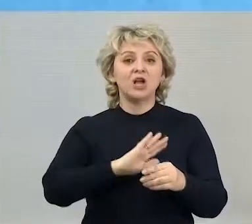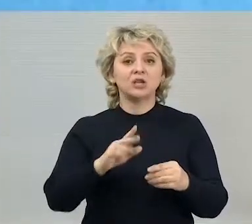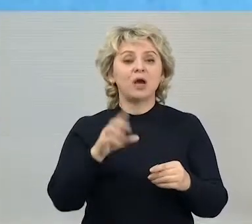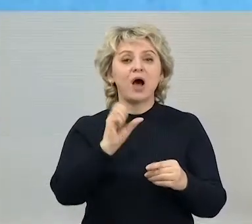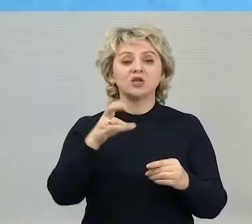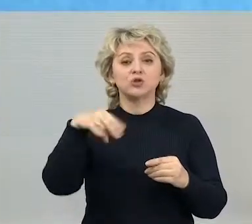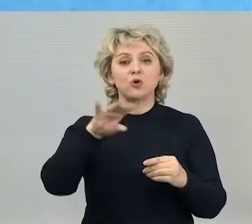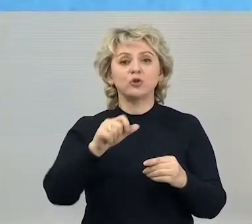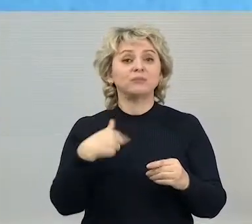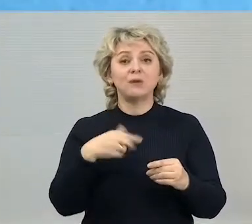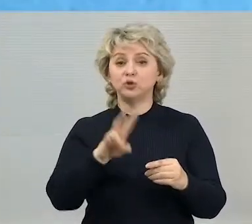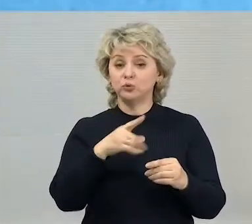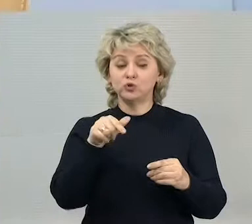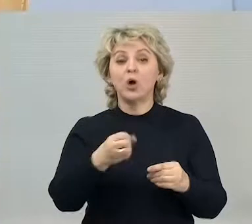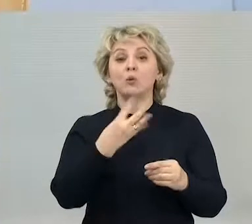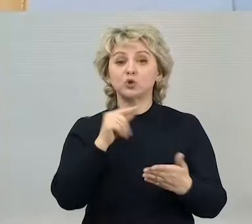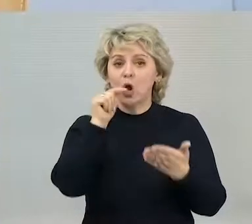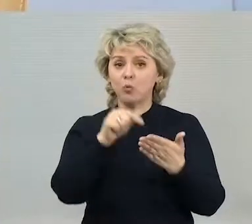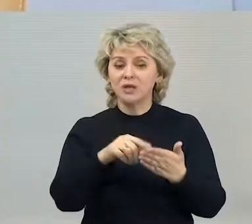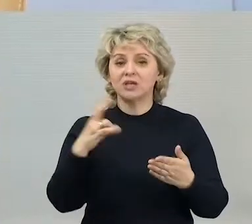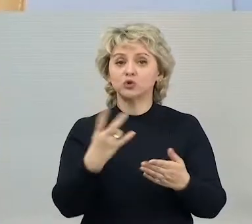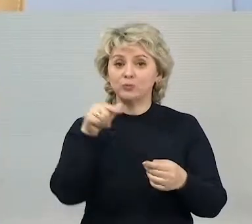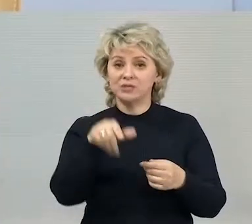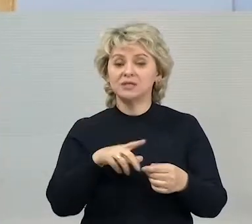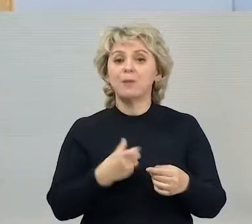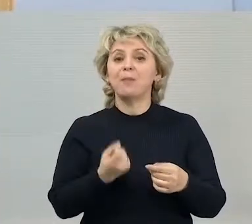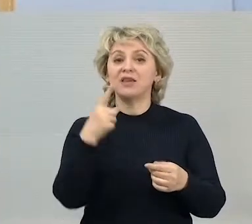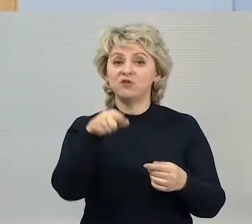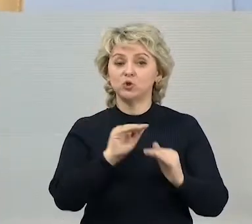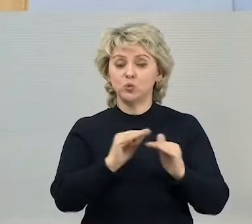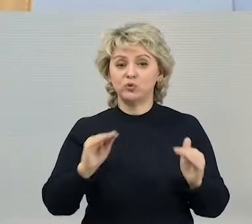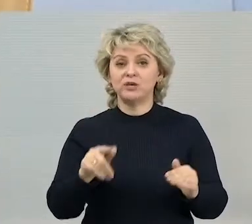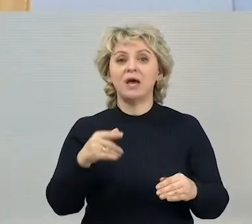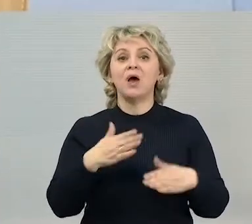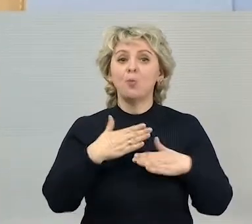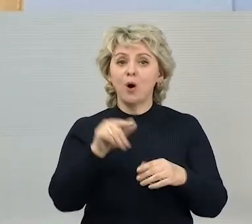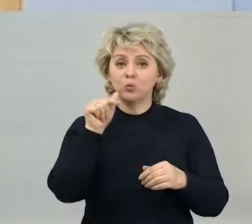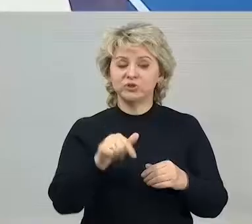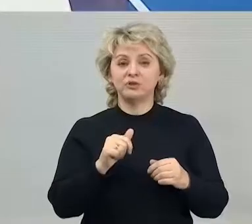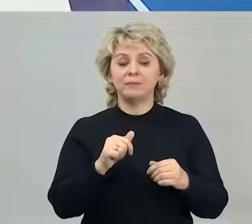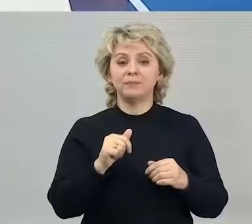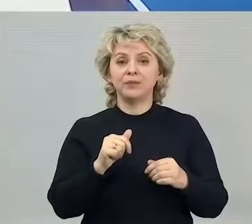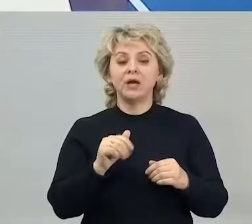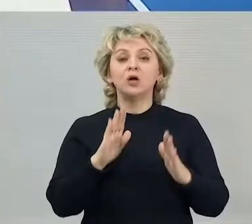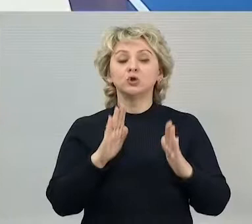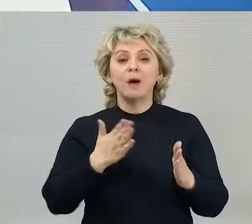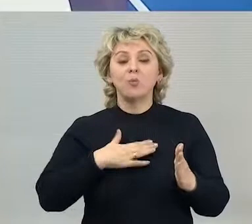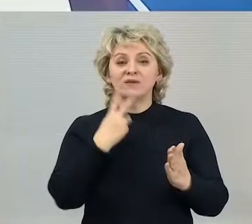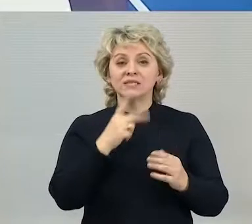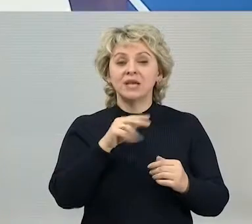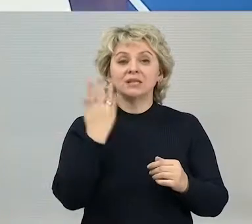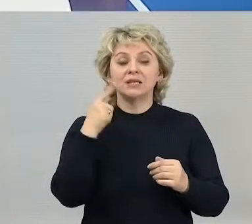куда нам столько. Нет, для того, чтобы любознательность проснулась в ребятах, подкрепить ее чем-то. Ну вот, на мой взгляд,